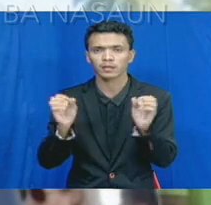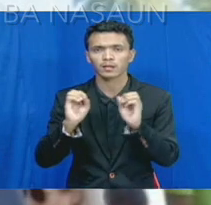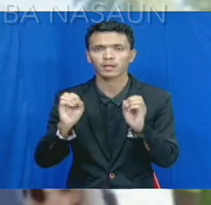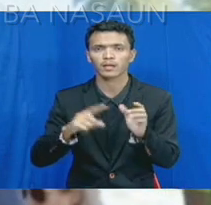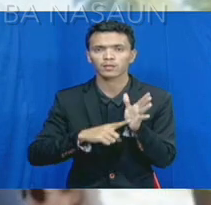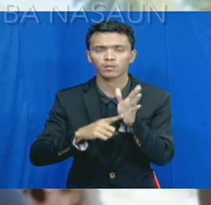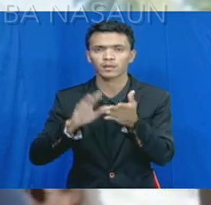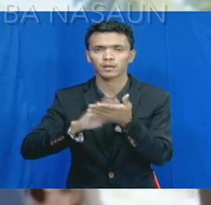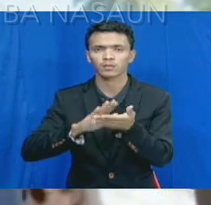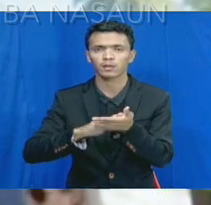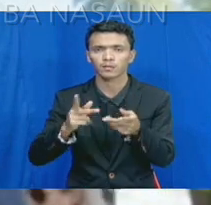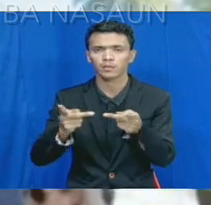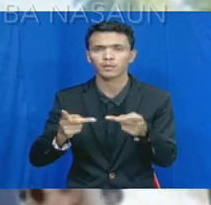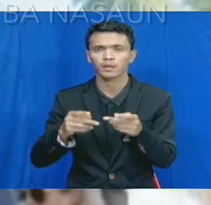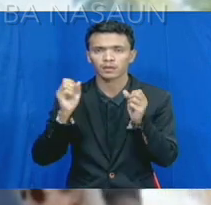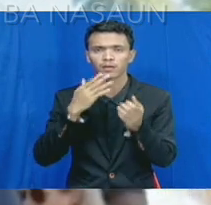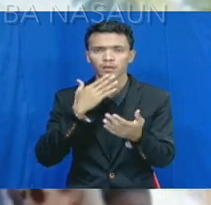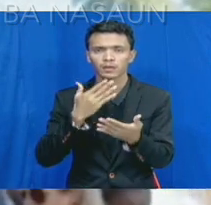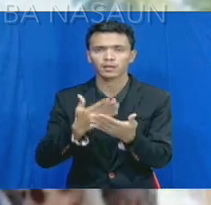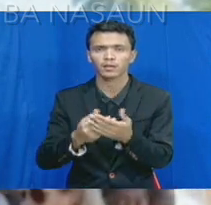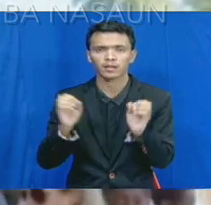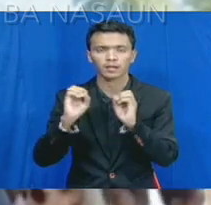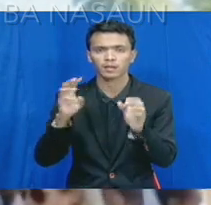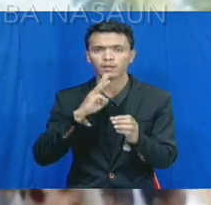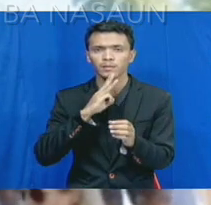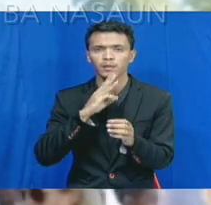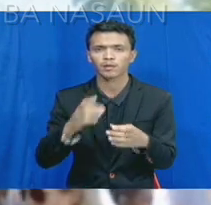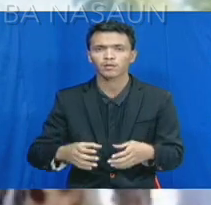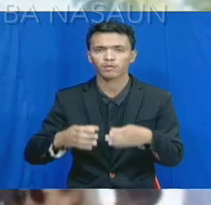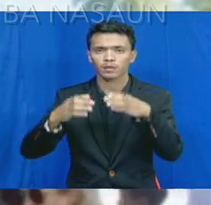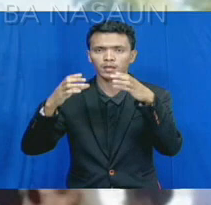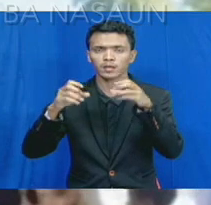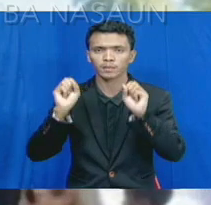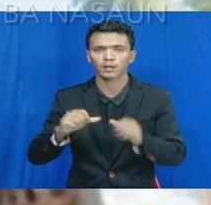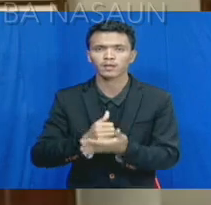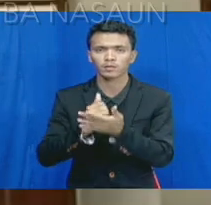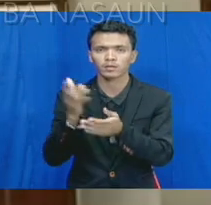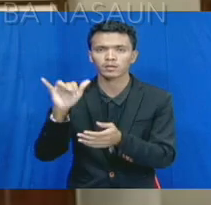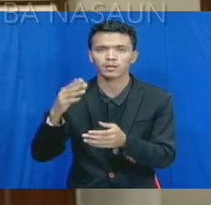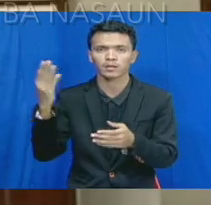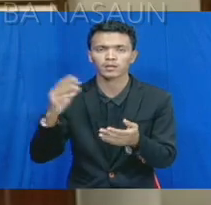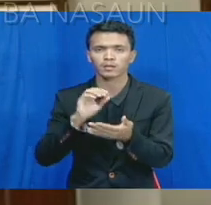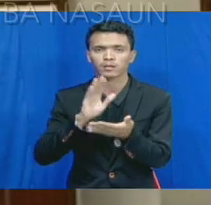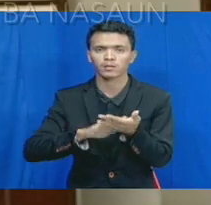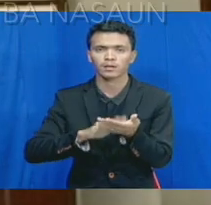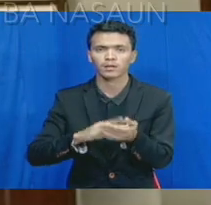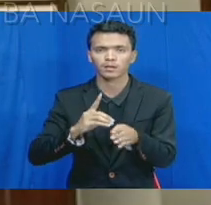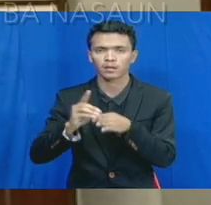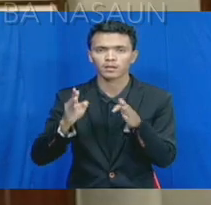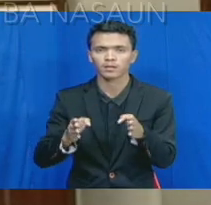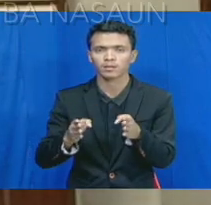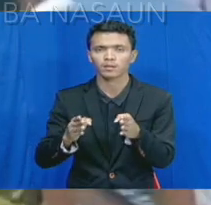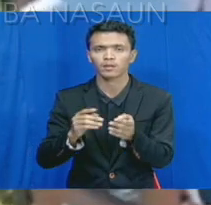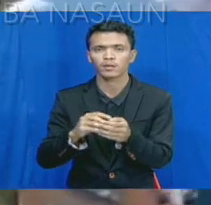escola serne be ma condições la dia la ia be antaun po tanki ne para bele tulun sira escola. Director Geral Educação no